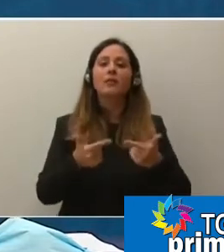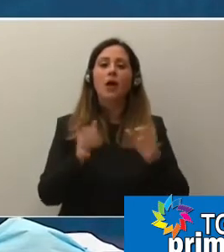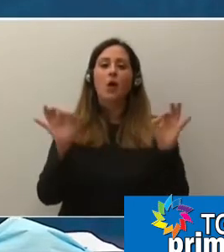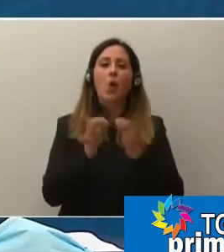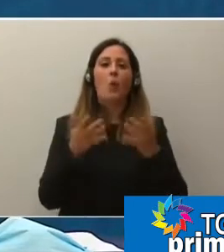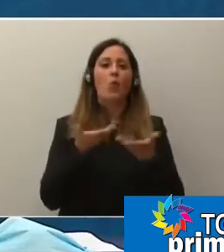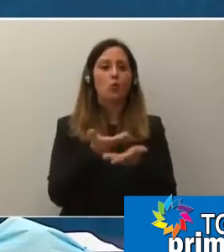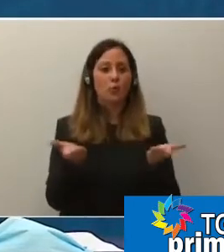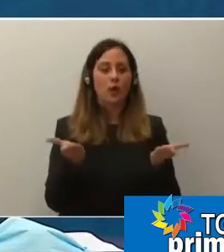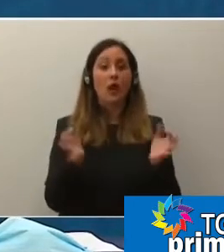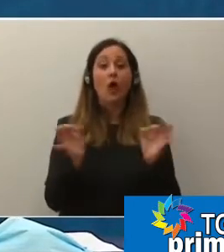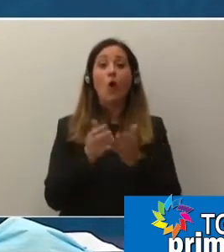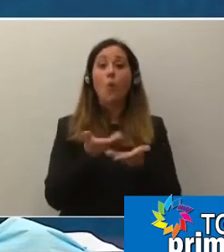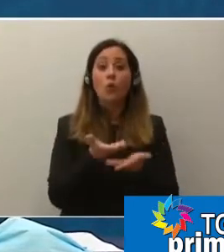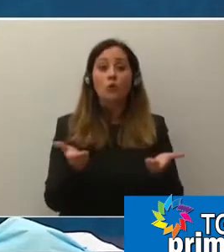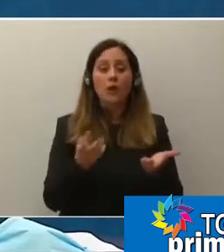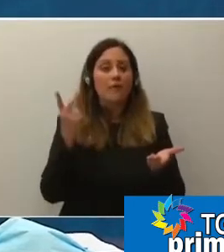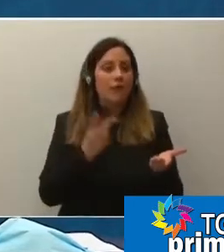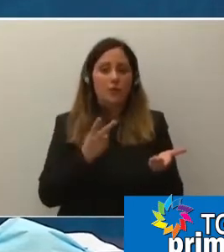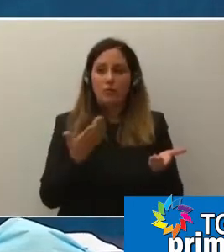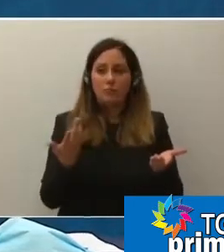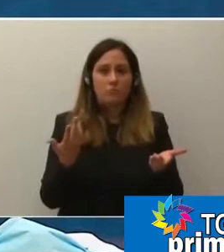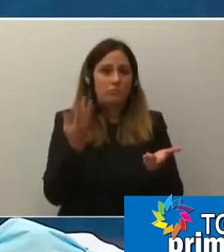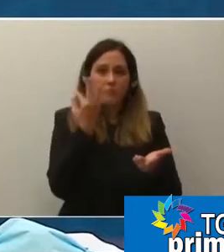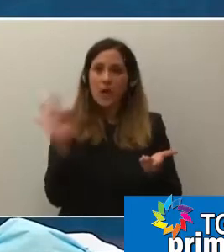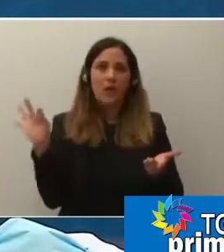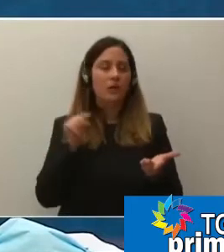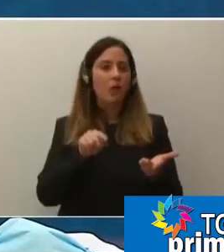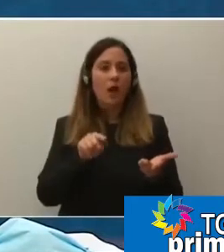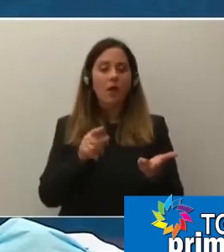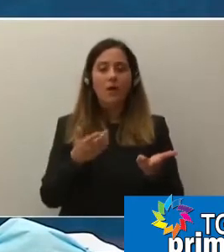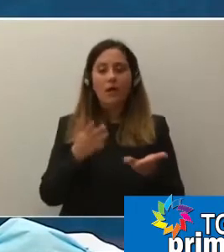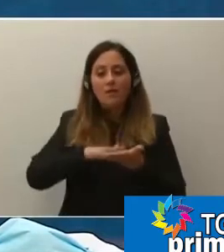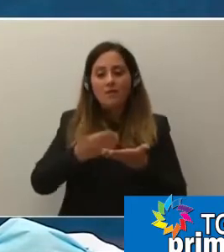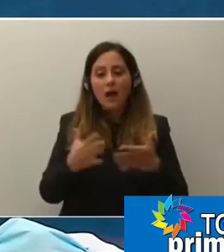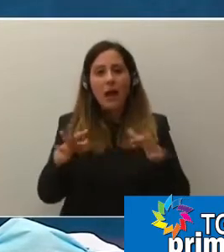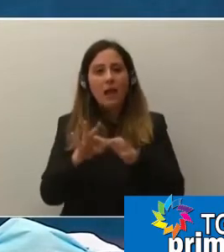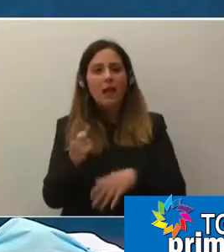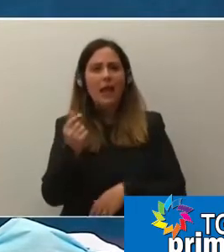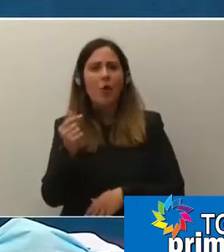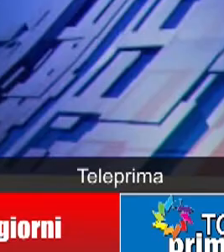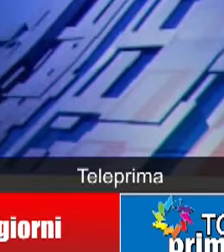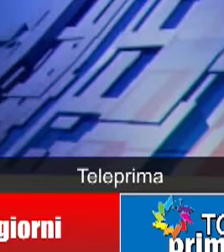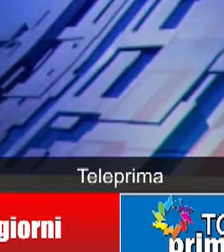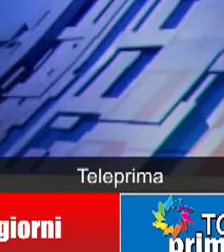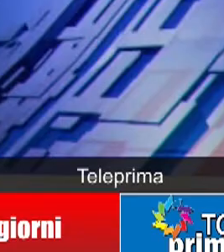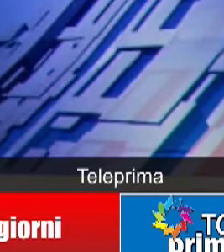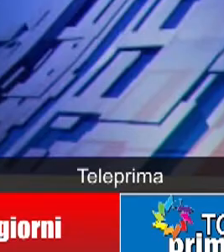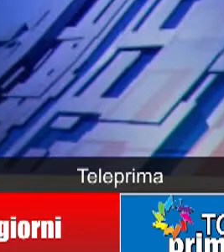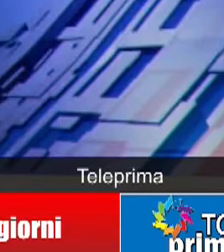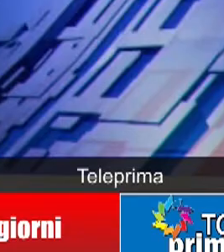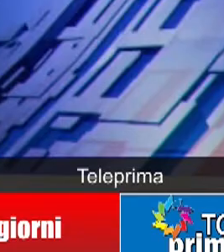un'opportunità straordinaria non solo per l'economia, proprio per la nostra vita sociale. Sono